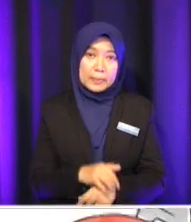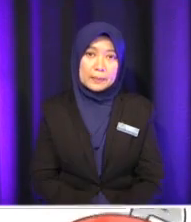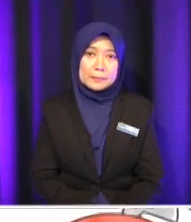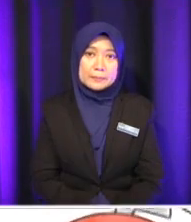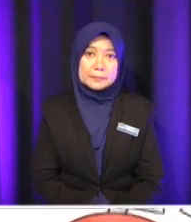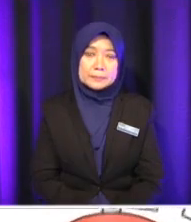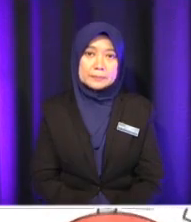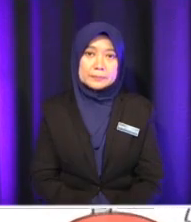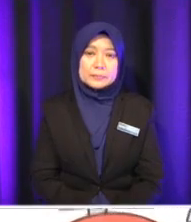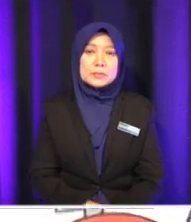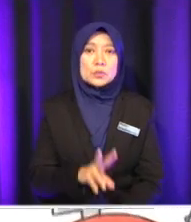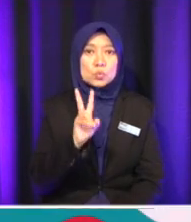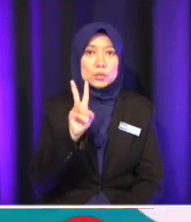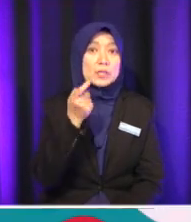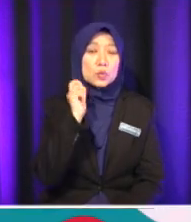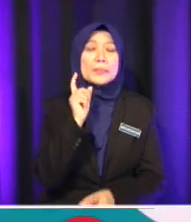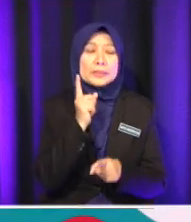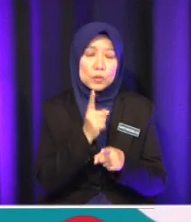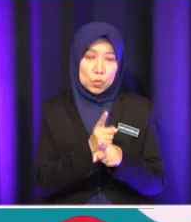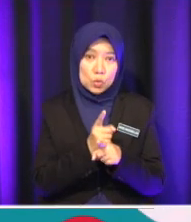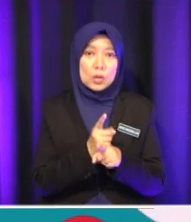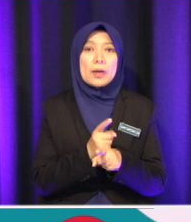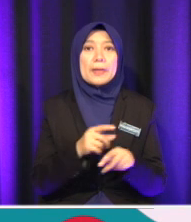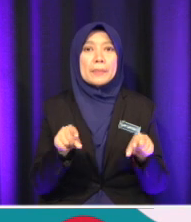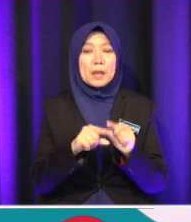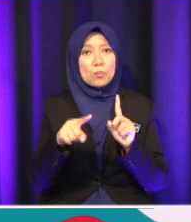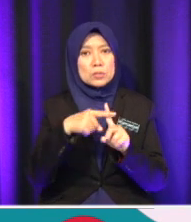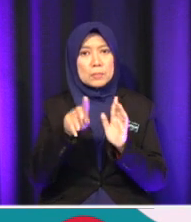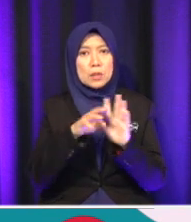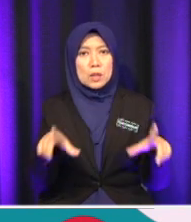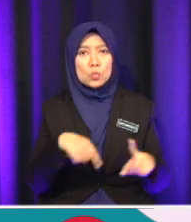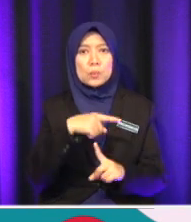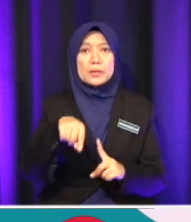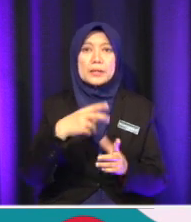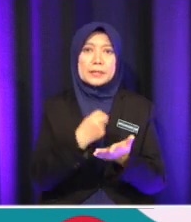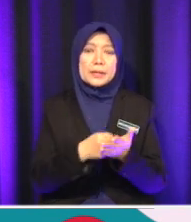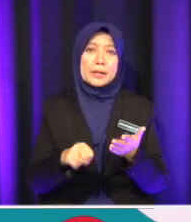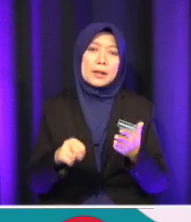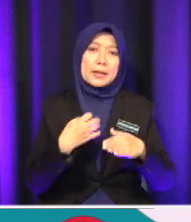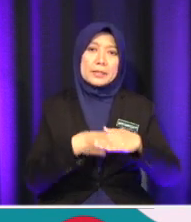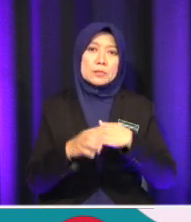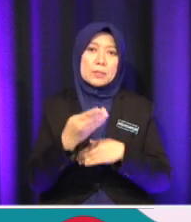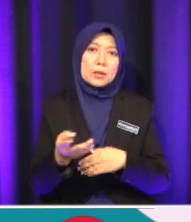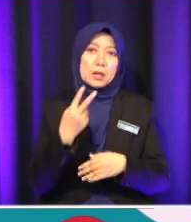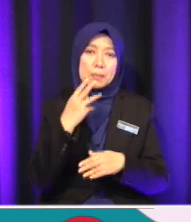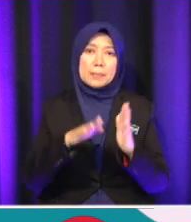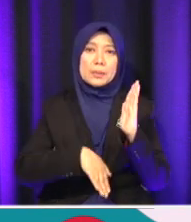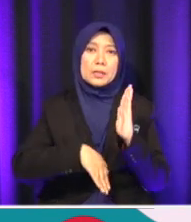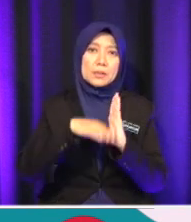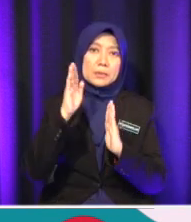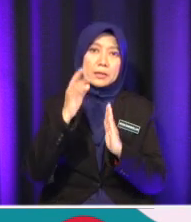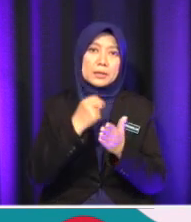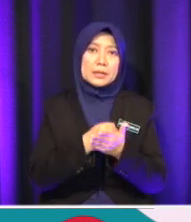kedua timbangan dagangan positif berlaku apabila nilai esport barang apa melebihi